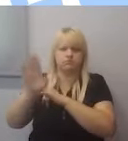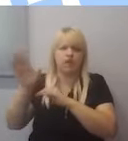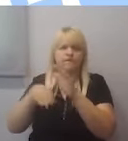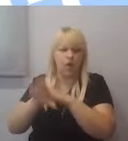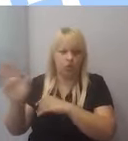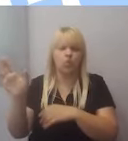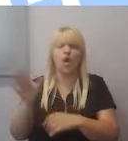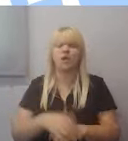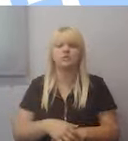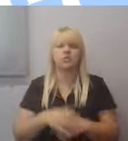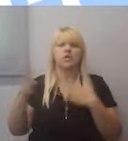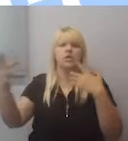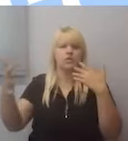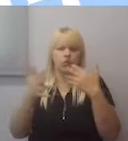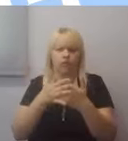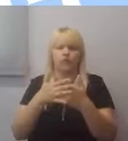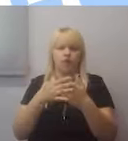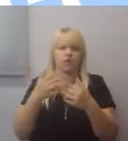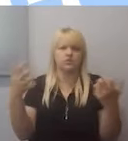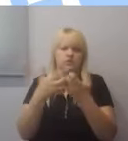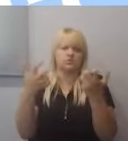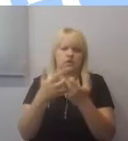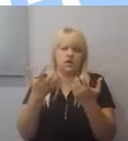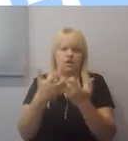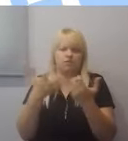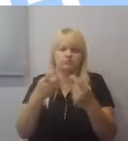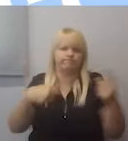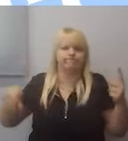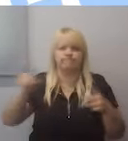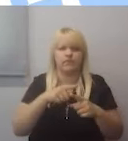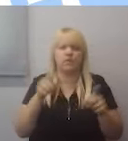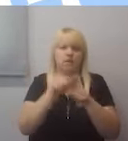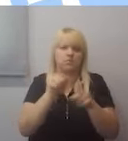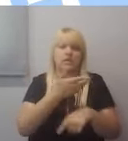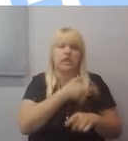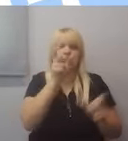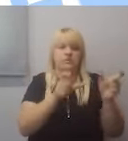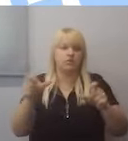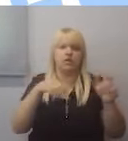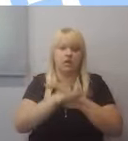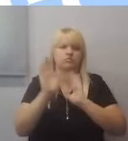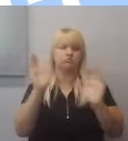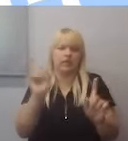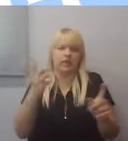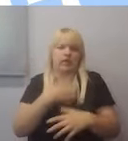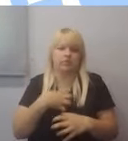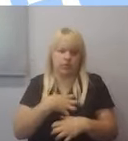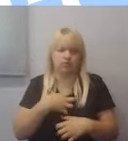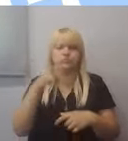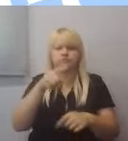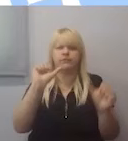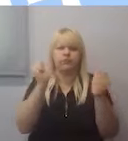tuvojas frontes līnijā ja vai arī būt gataviem evakuēt iedzīvotājus ja tas būs vajadzīgs attiecīgi formāls lēmums aktivizēt